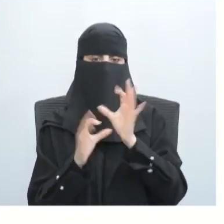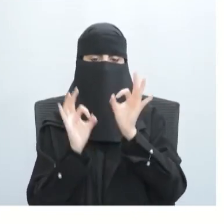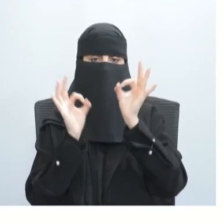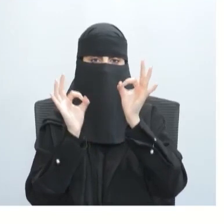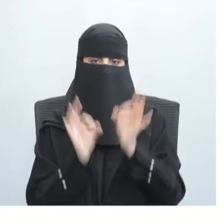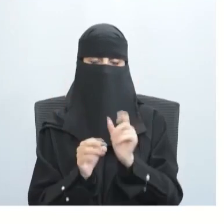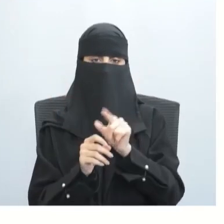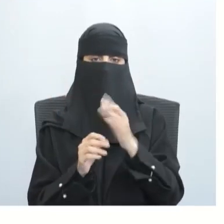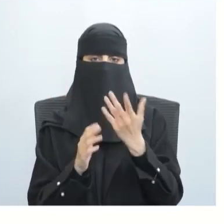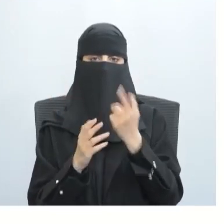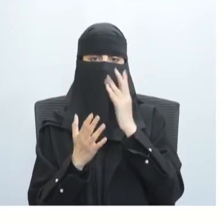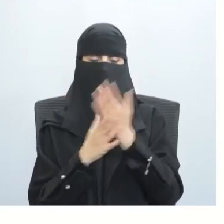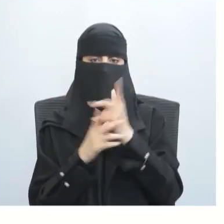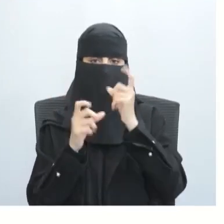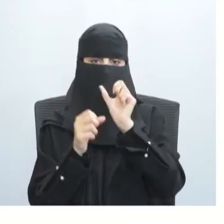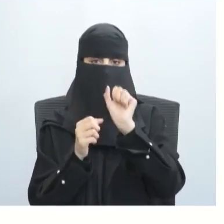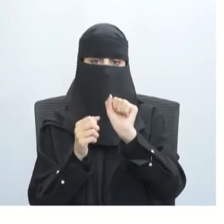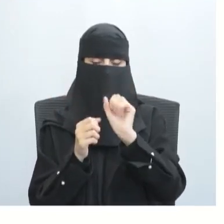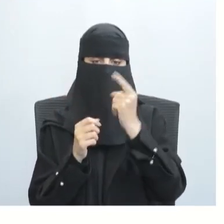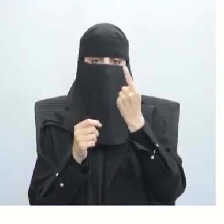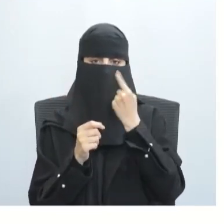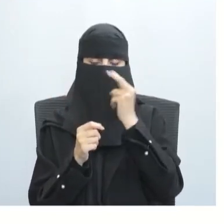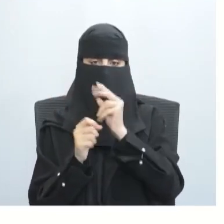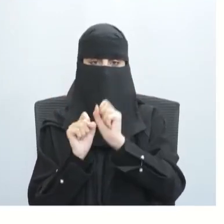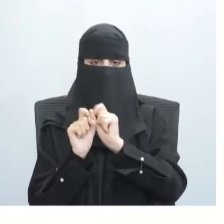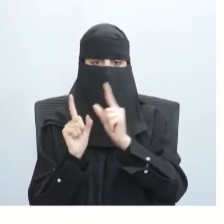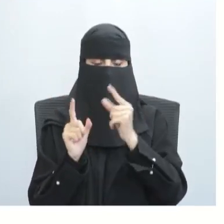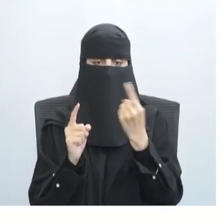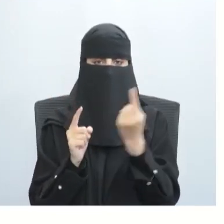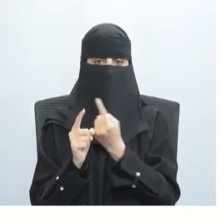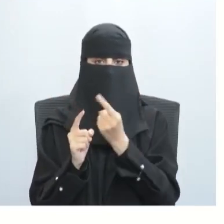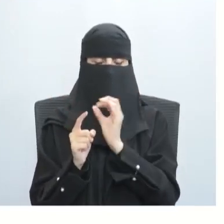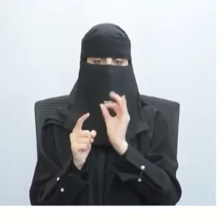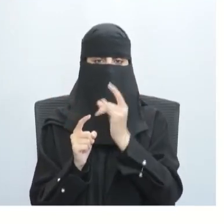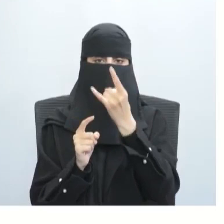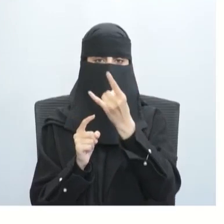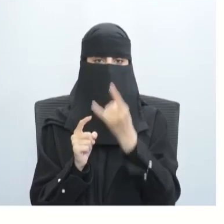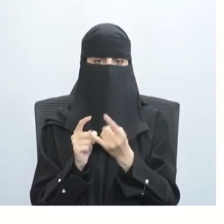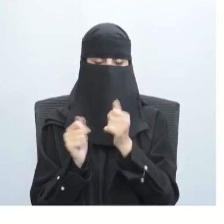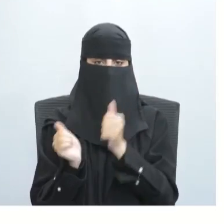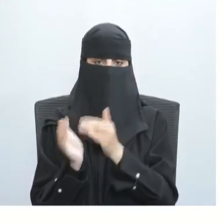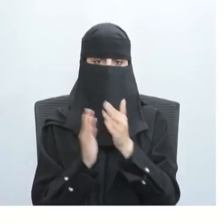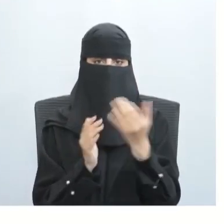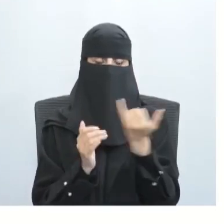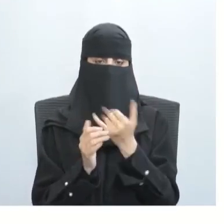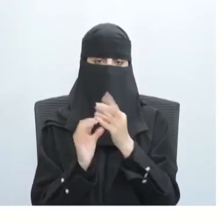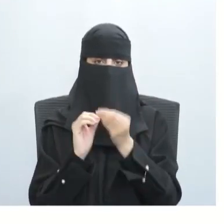كما تظهر في الحياه الواقعيه بينما ينشئ تدرج الالوان تدرجا بصريا